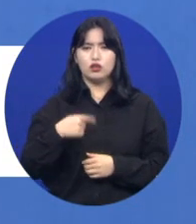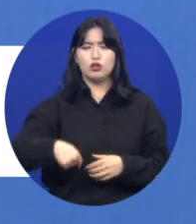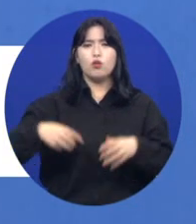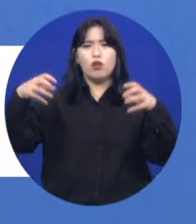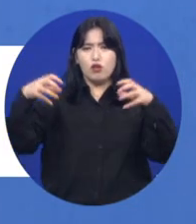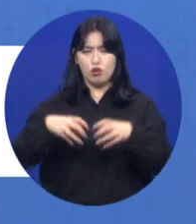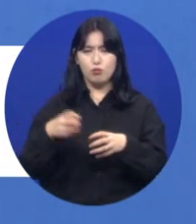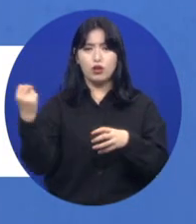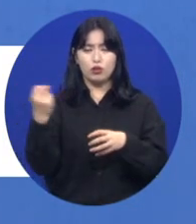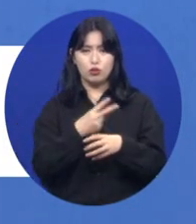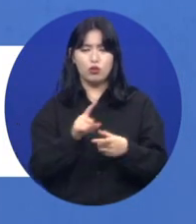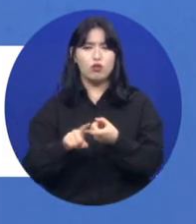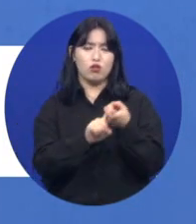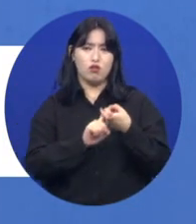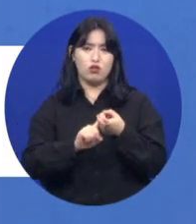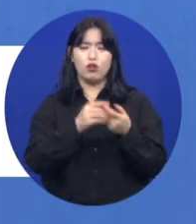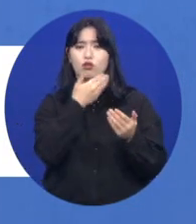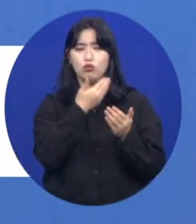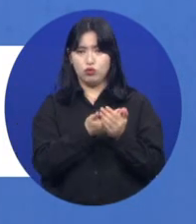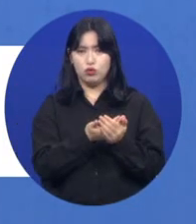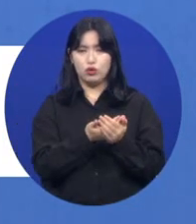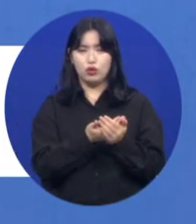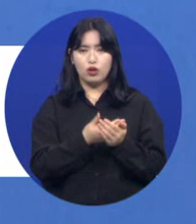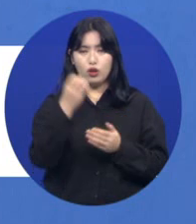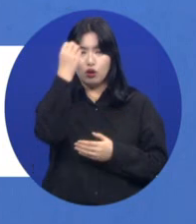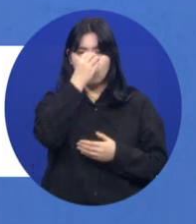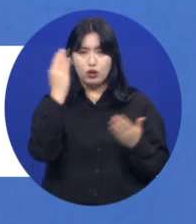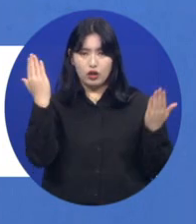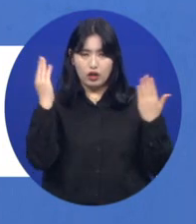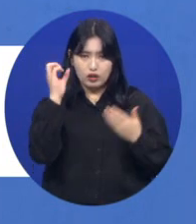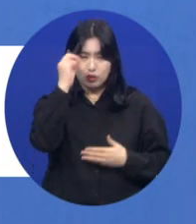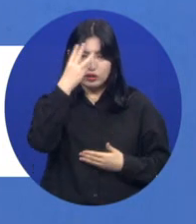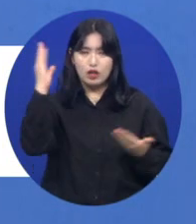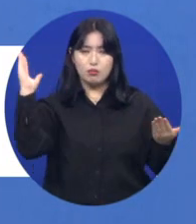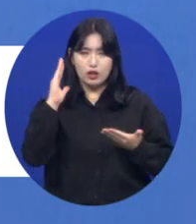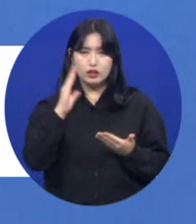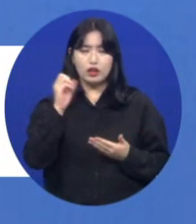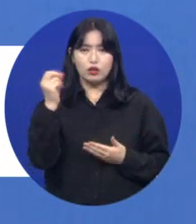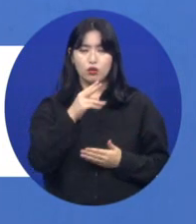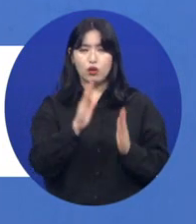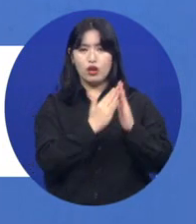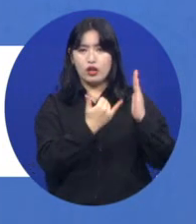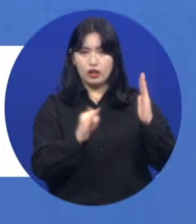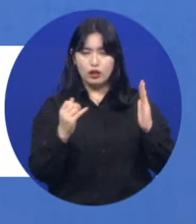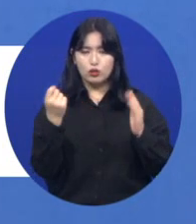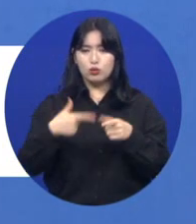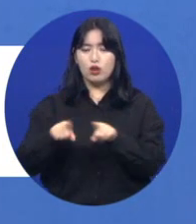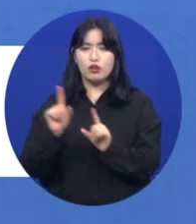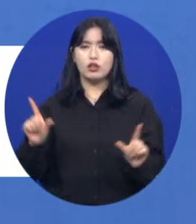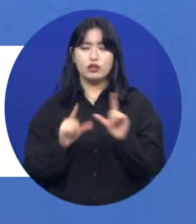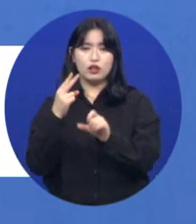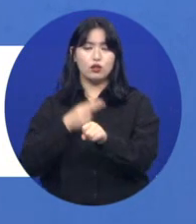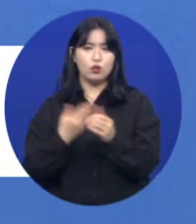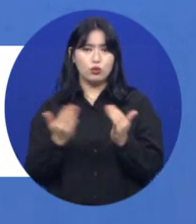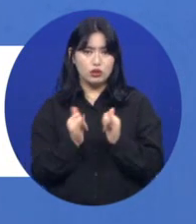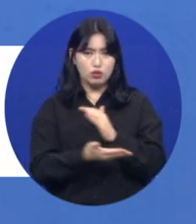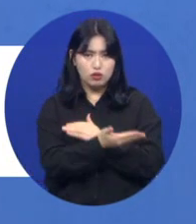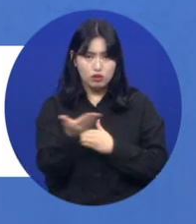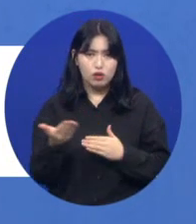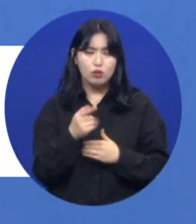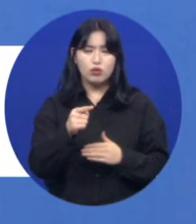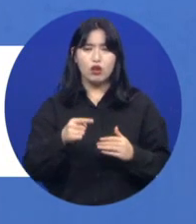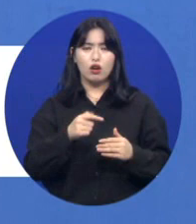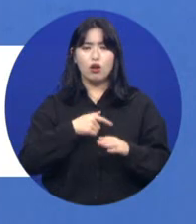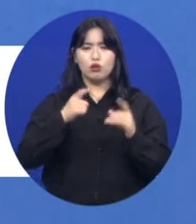협력과 연대입니다. 고3 학생과 수능 수험생 가족 및 동거인들과 교직원들에게는 도외